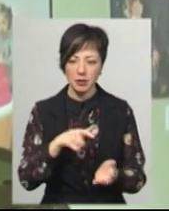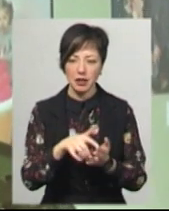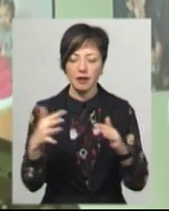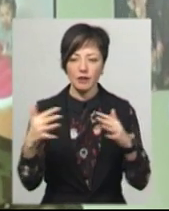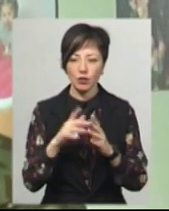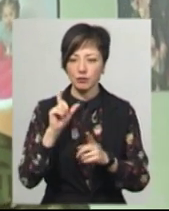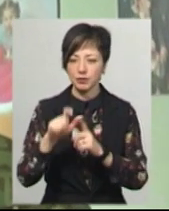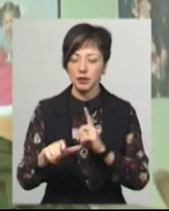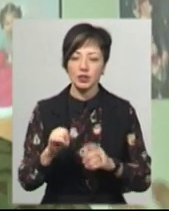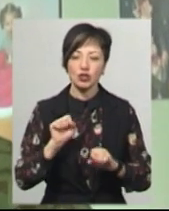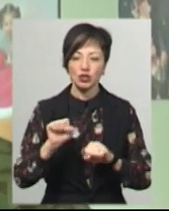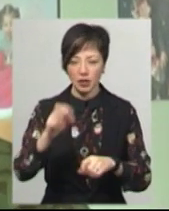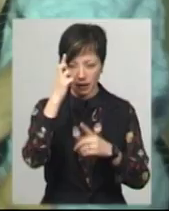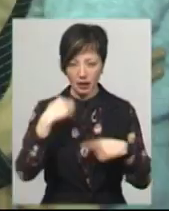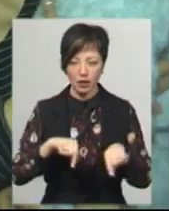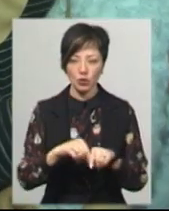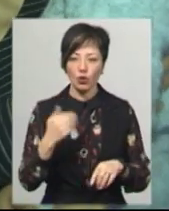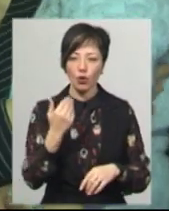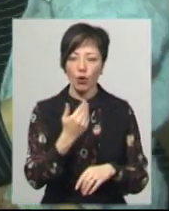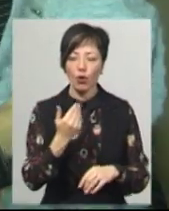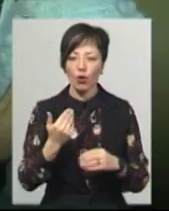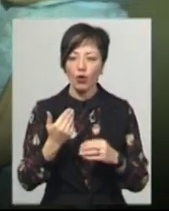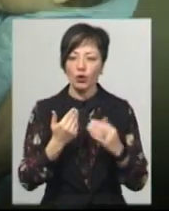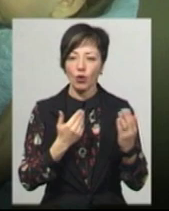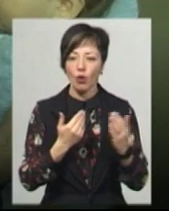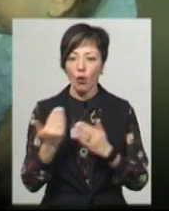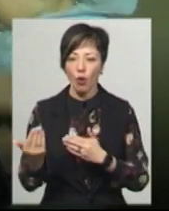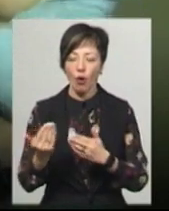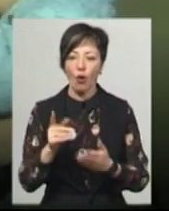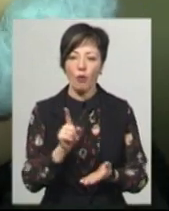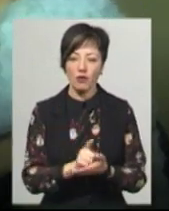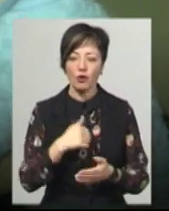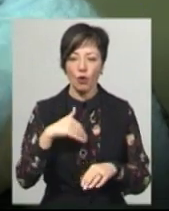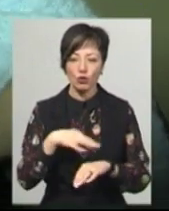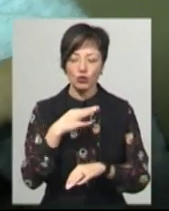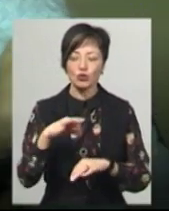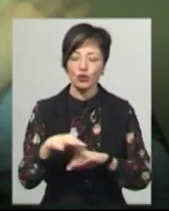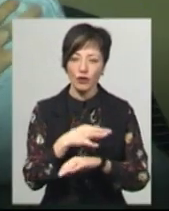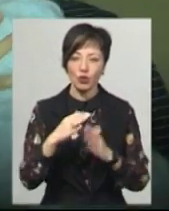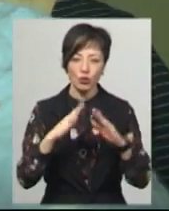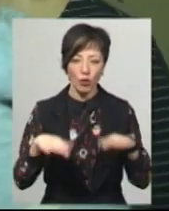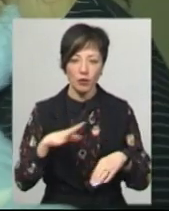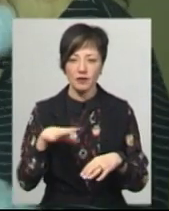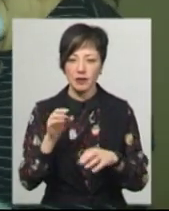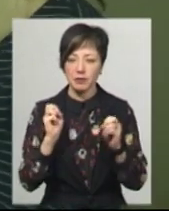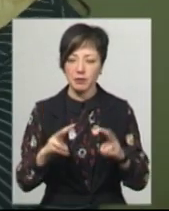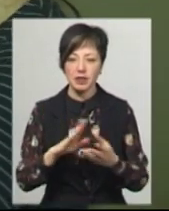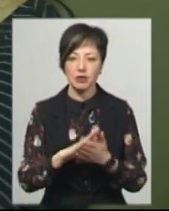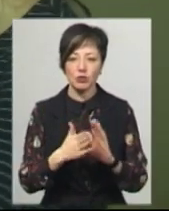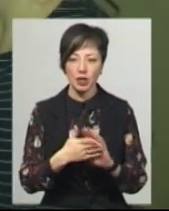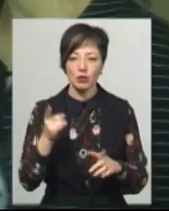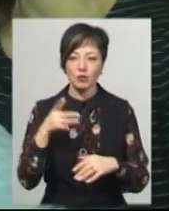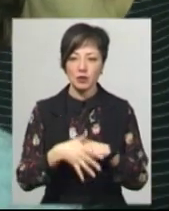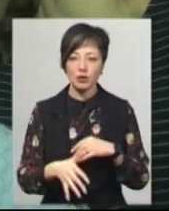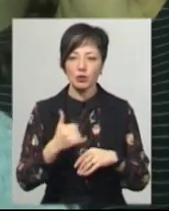Олексій відповів, захищати країну – його обов'язок. Я, як будь-яка жінка, хочу мати чоловіка вдома, і я розумію всю небезпеку ситуації, я